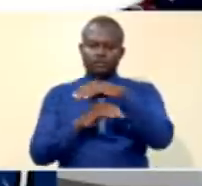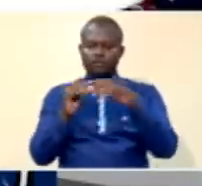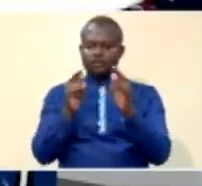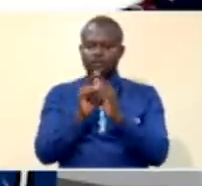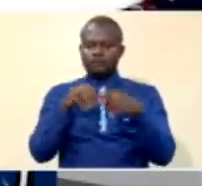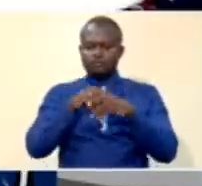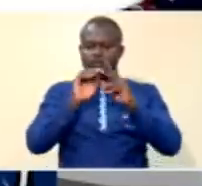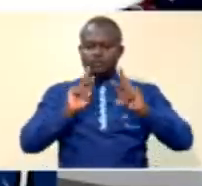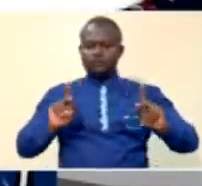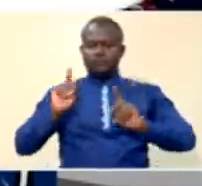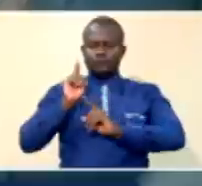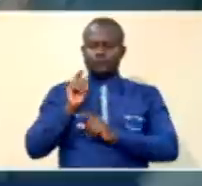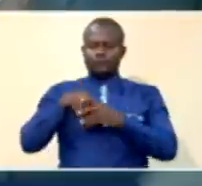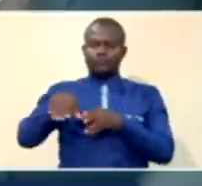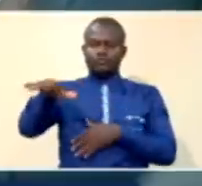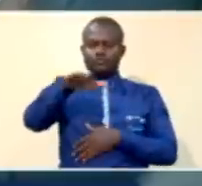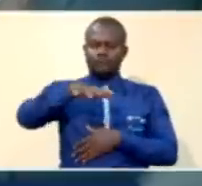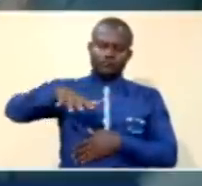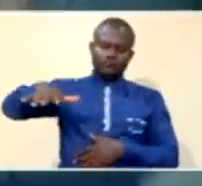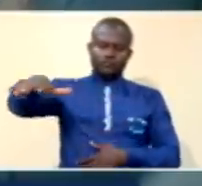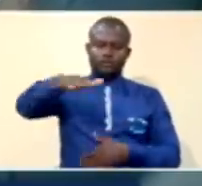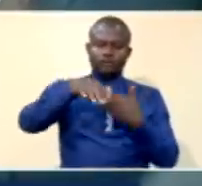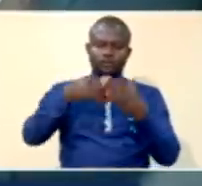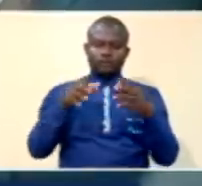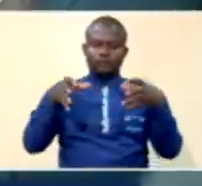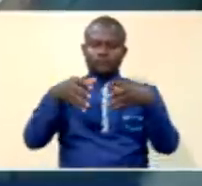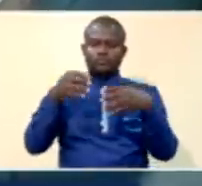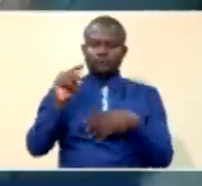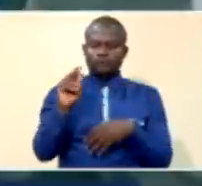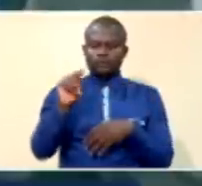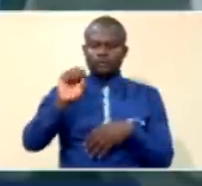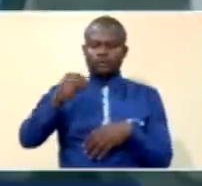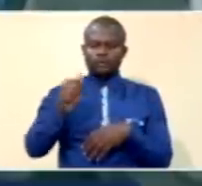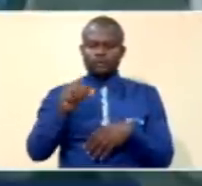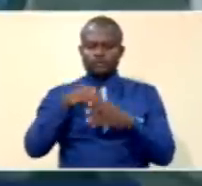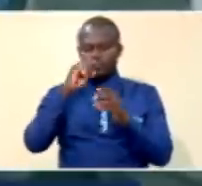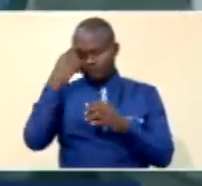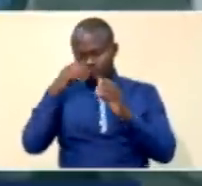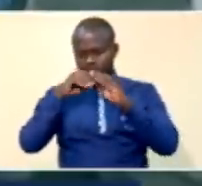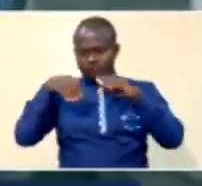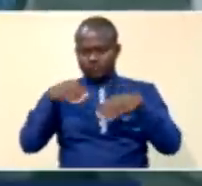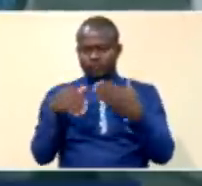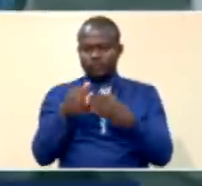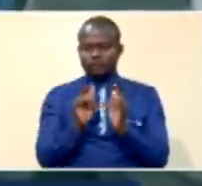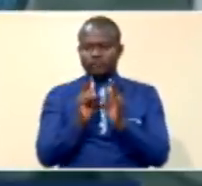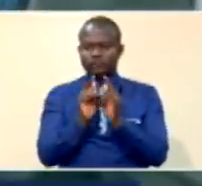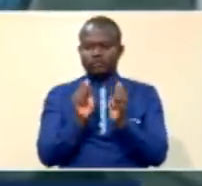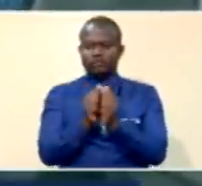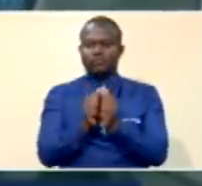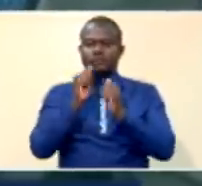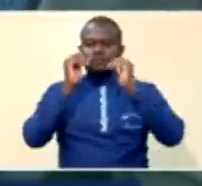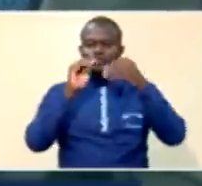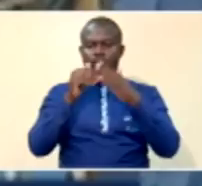inama ku mahoro n'umutekano mu karere k'ibiyaga bigari bahuriye ikinshasa muri Repubulika ya Demokarasi ya Kongo ni mu nama ya 10